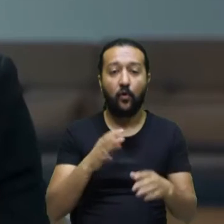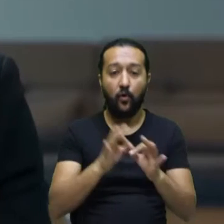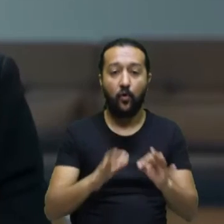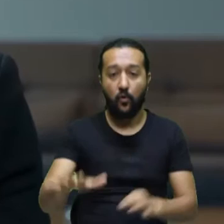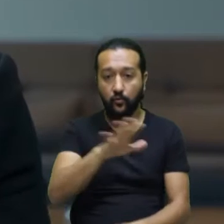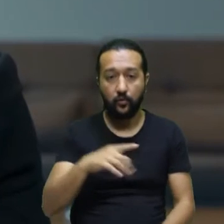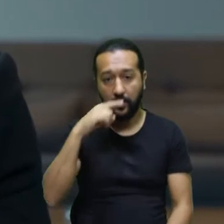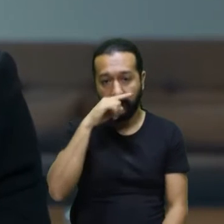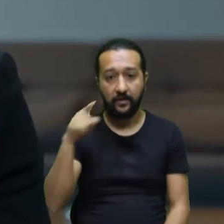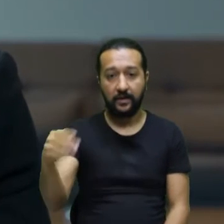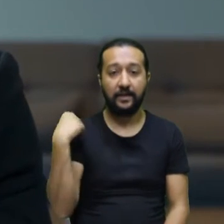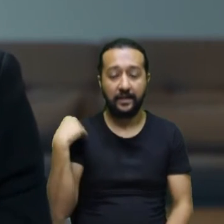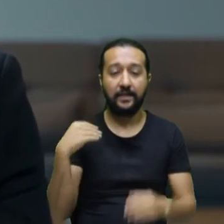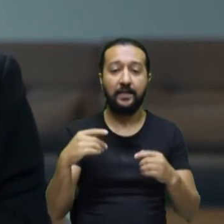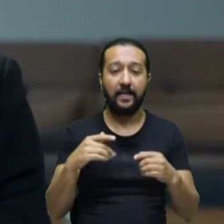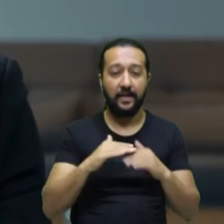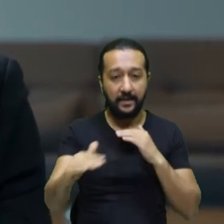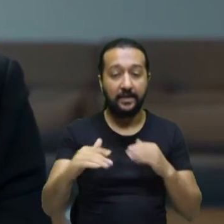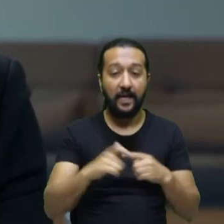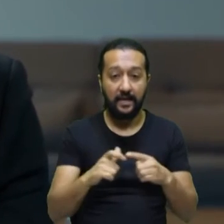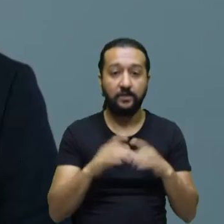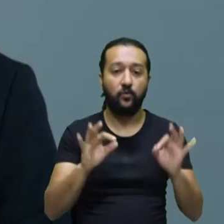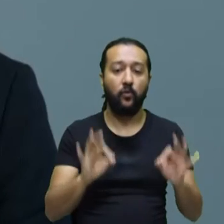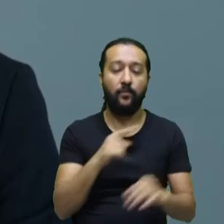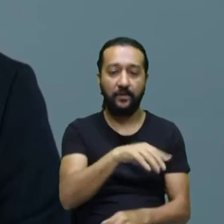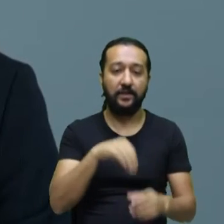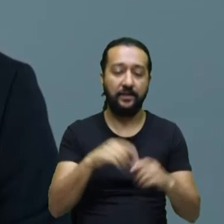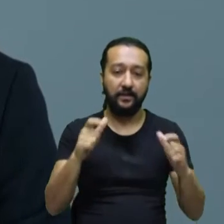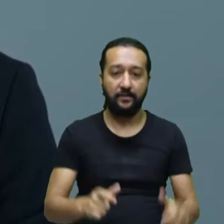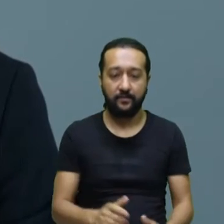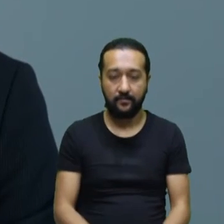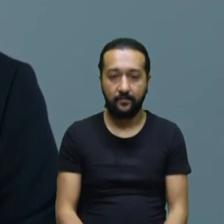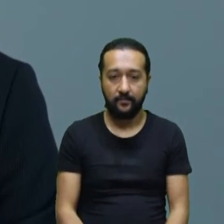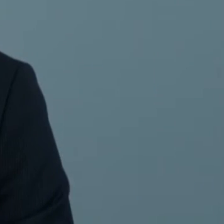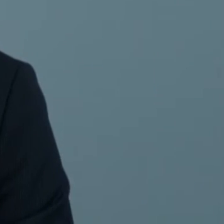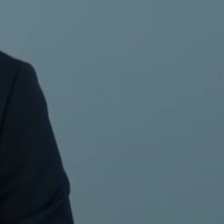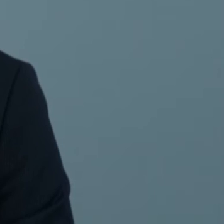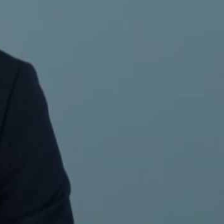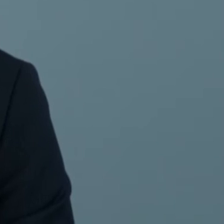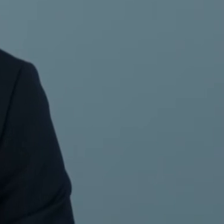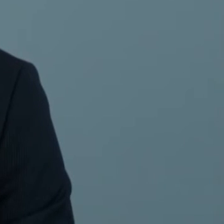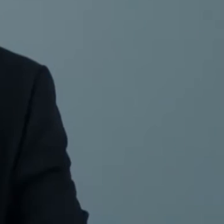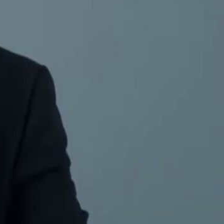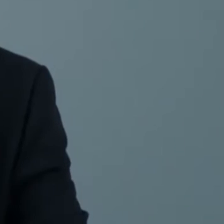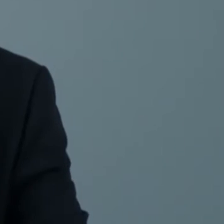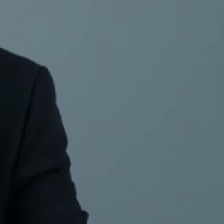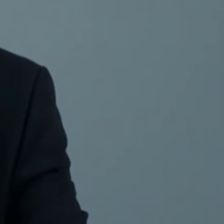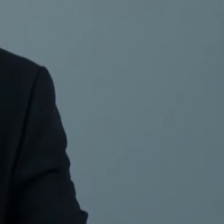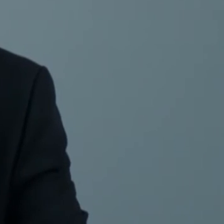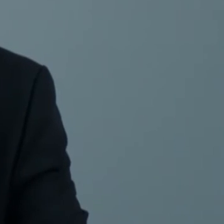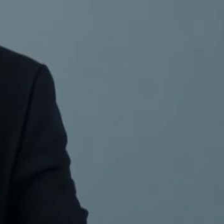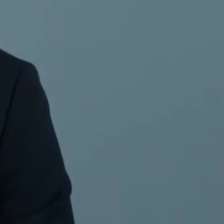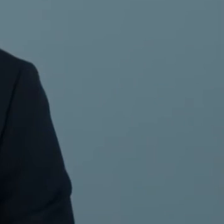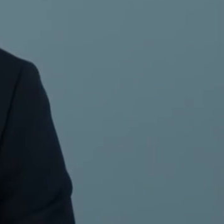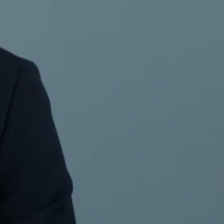Doğu ve Afrika yeni nesil enerji kaynakları bakımından çok önemli. Fehmi Fikre sıcak bakarken yer söz